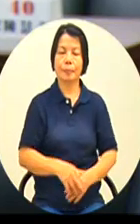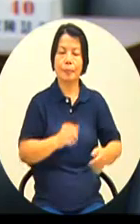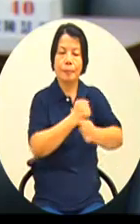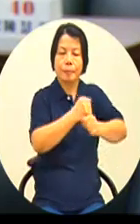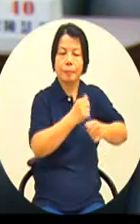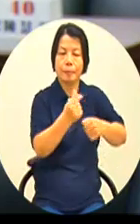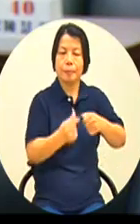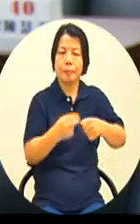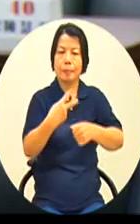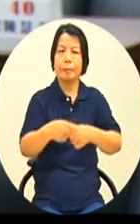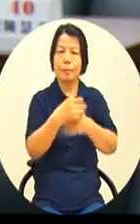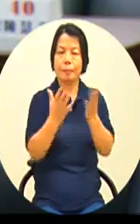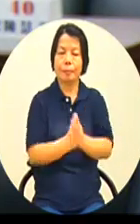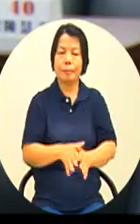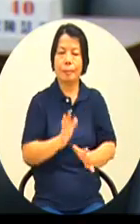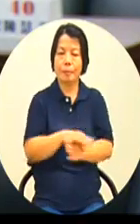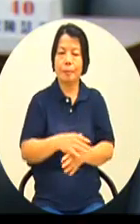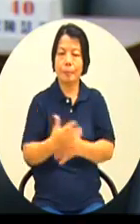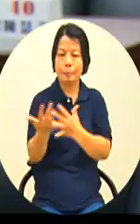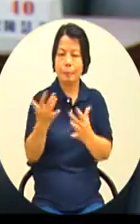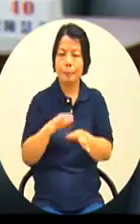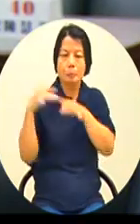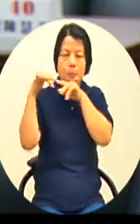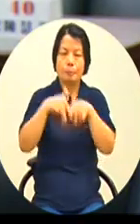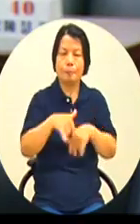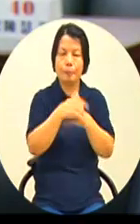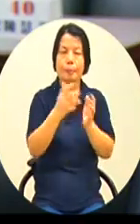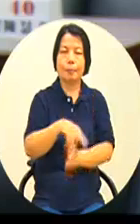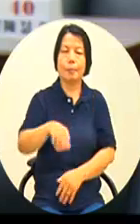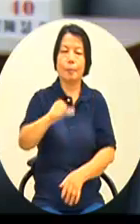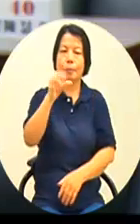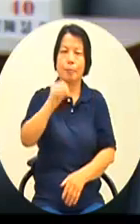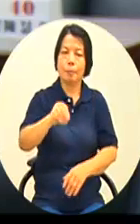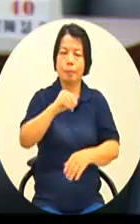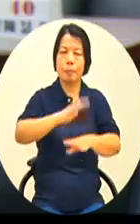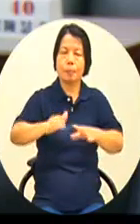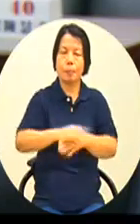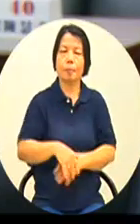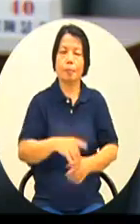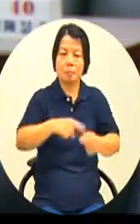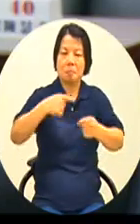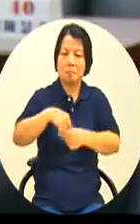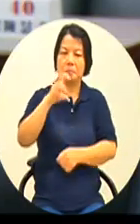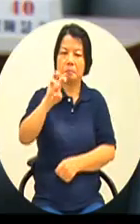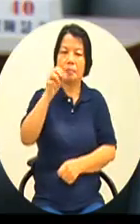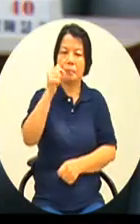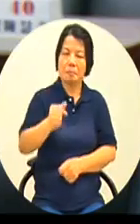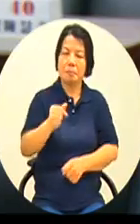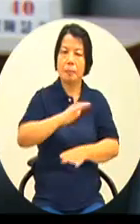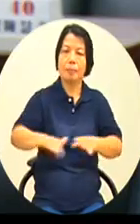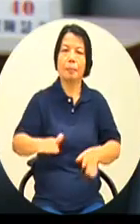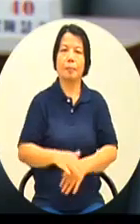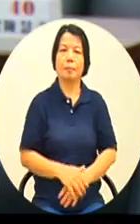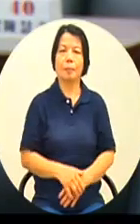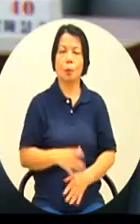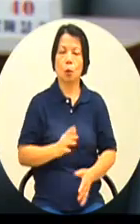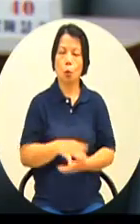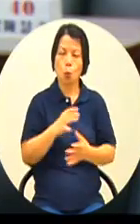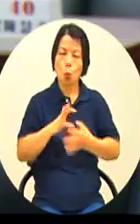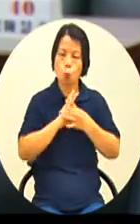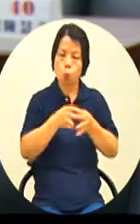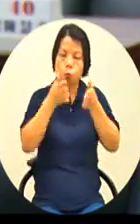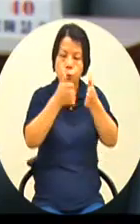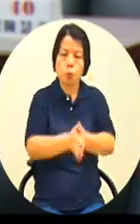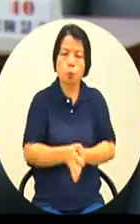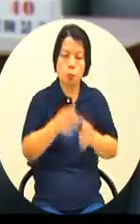可能连咪到五百万，产值可能减30亿啊。哦，啊，我呢，我是有机会吼，为了高雄市发展啊，咱